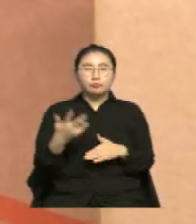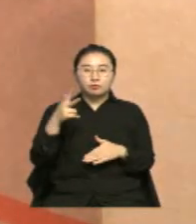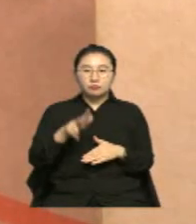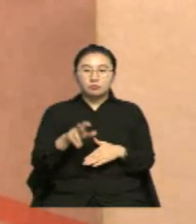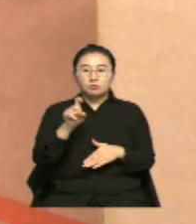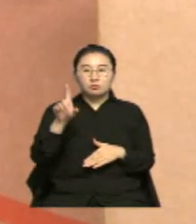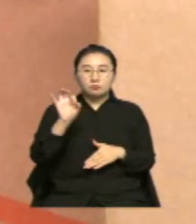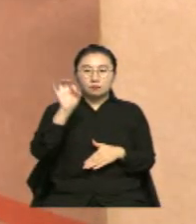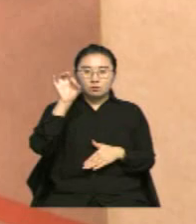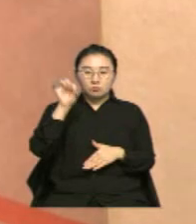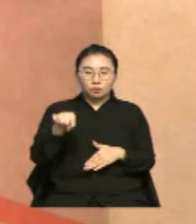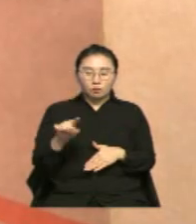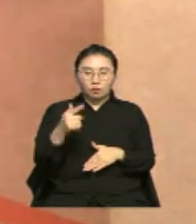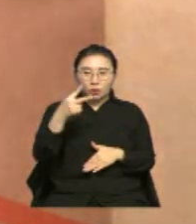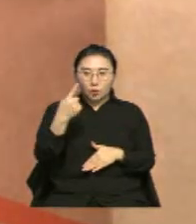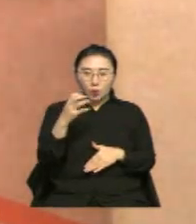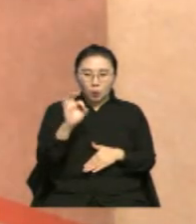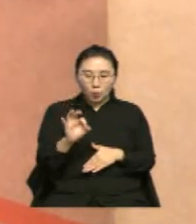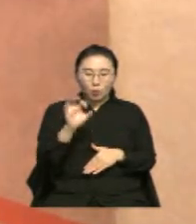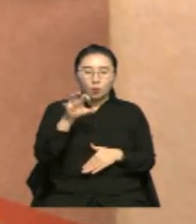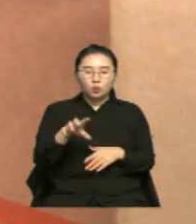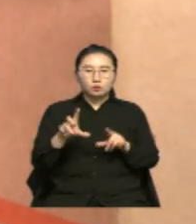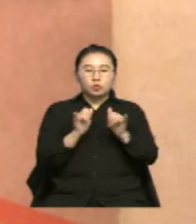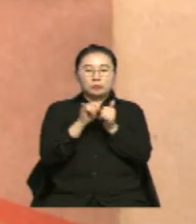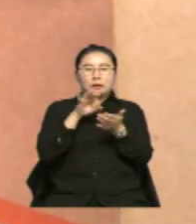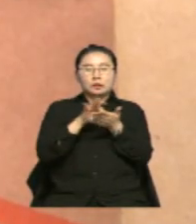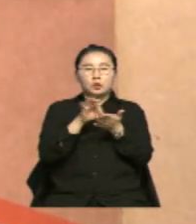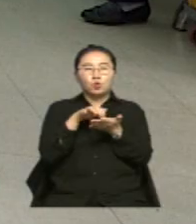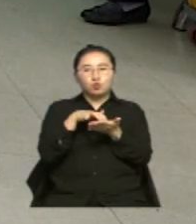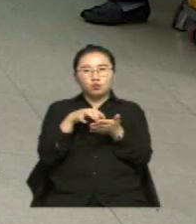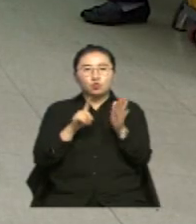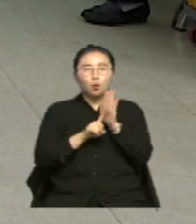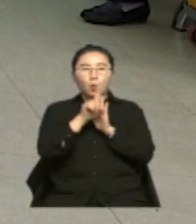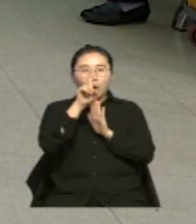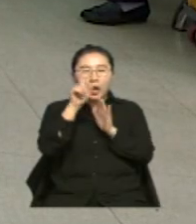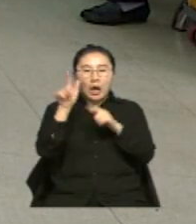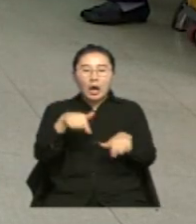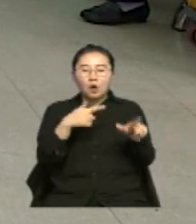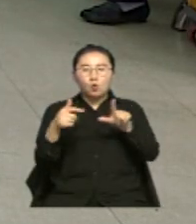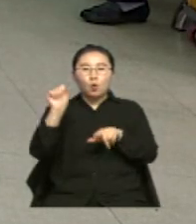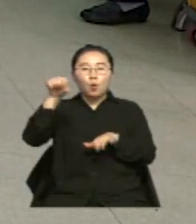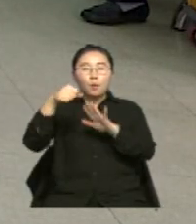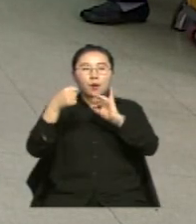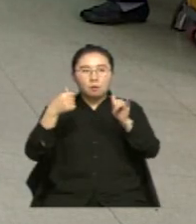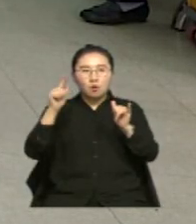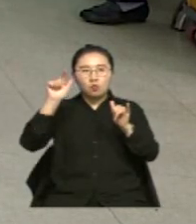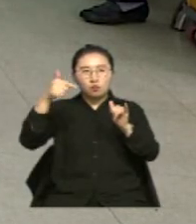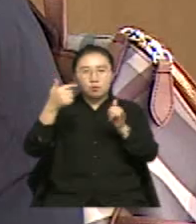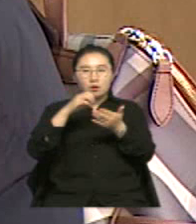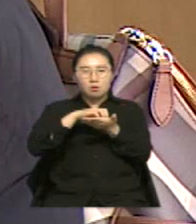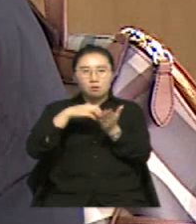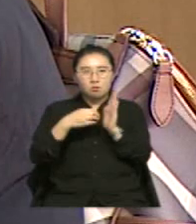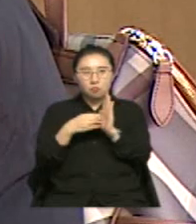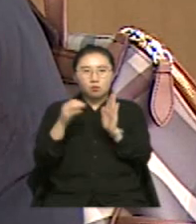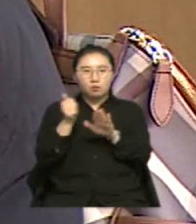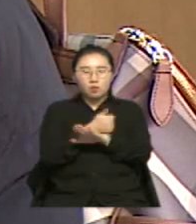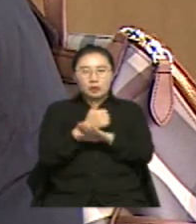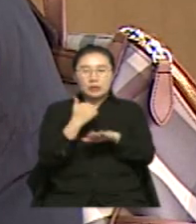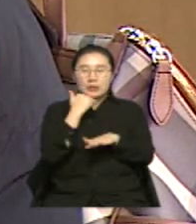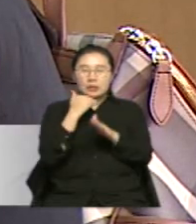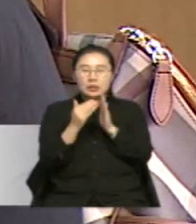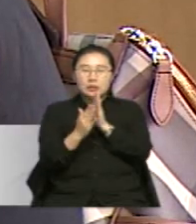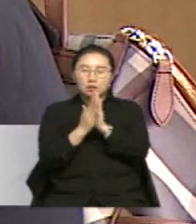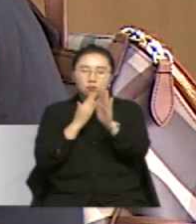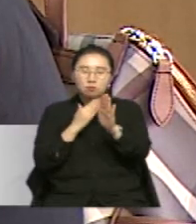하지만 망원동 우체국의 주민 이용률은 높은 편인 것으로 나타났습니다. 하루 평균 500명에서 600명이 오가고 대기